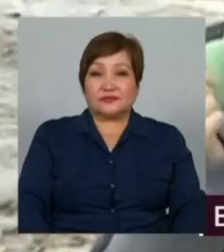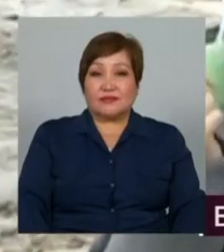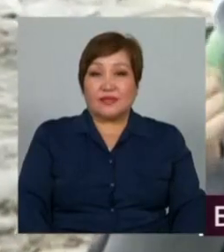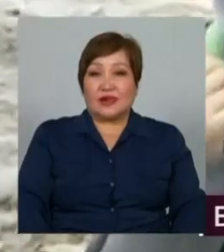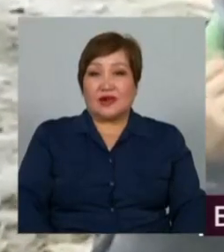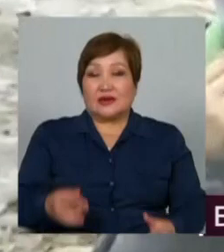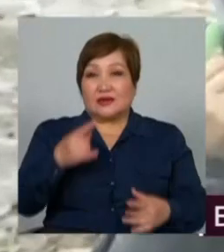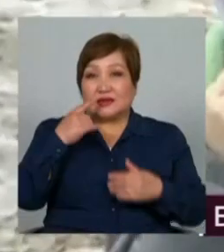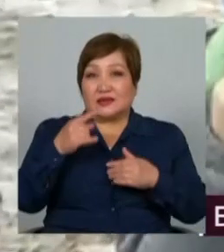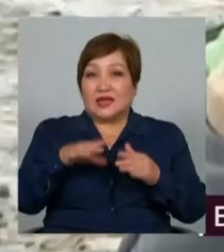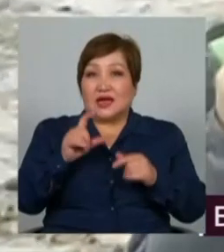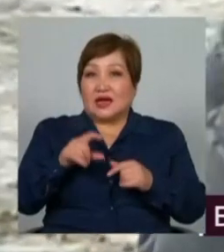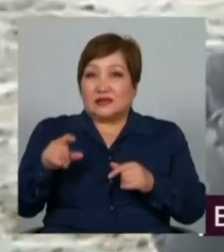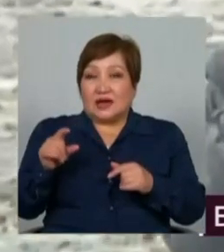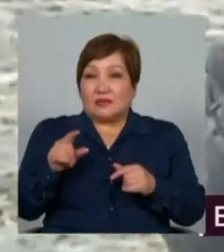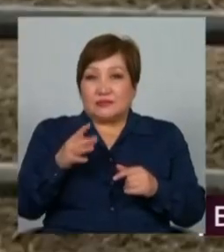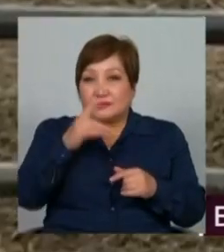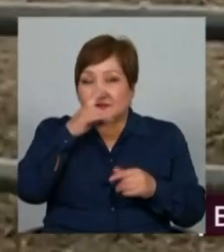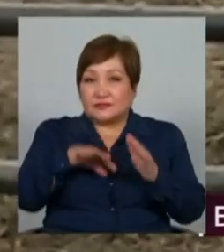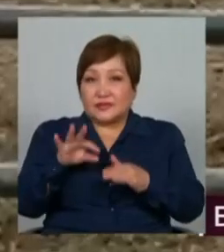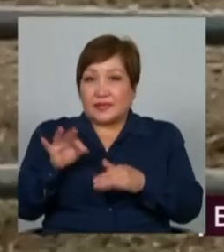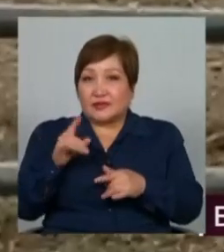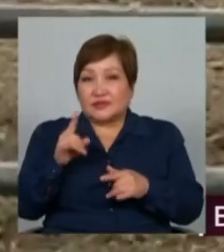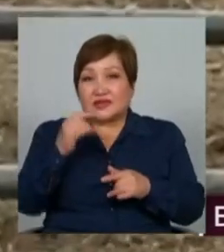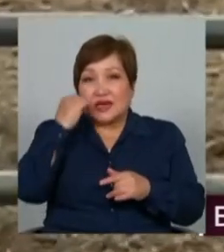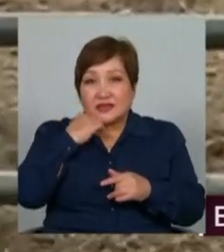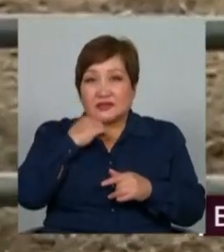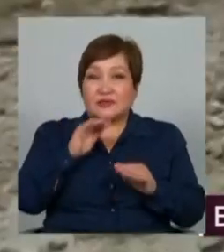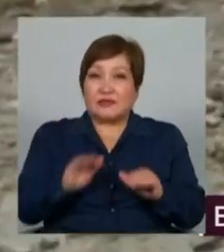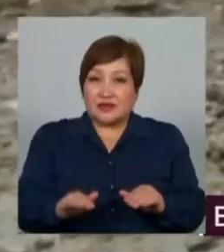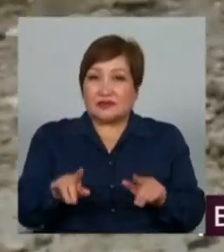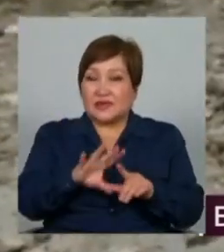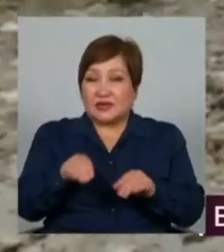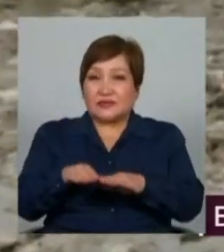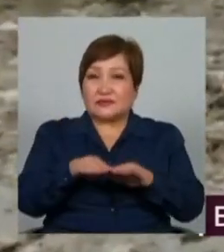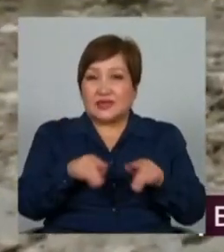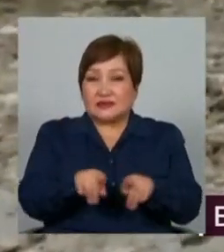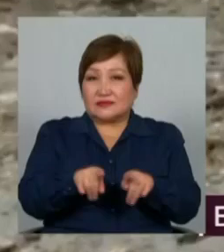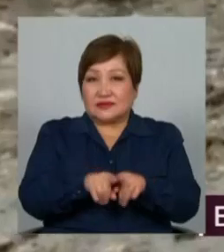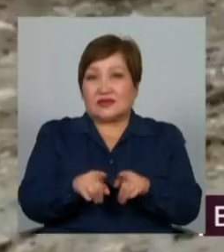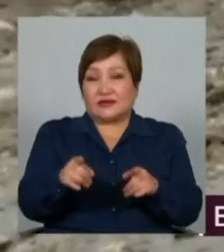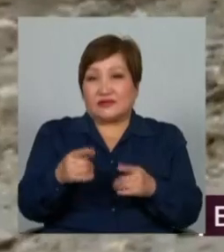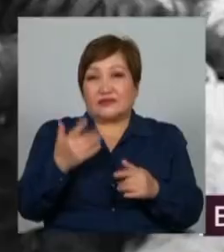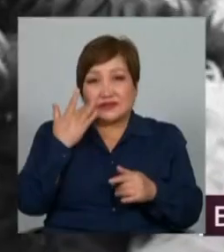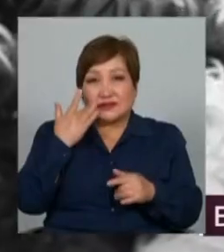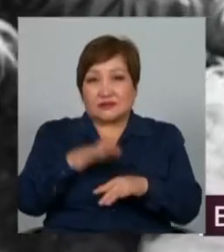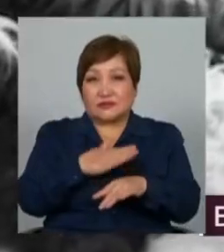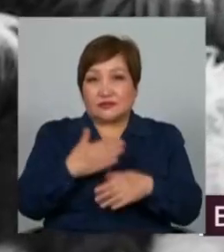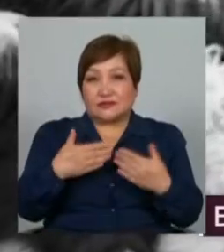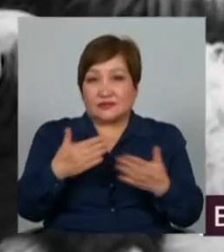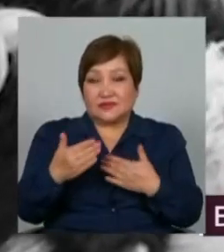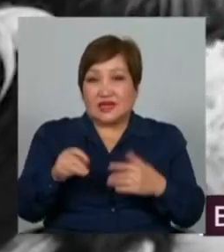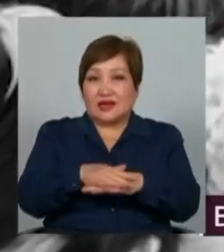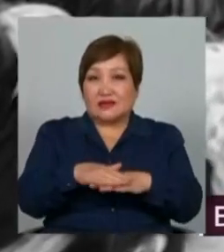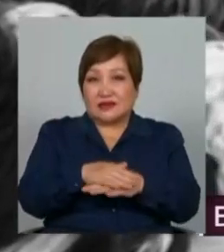Жақан адам талғамайтын, ол малшыма, не жас балама, кәріме, бәріне бірдей ізетін көрсететін. Спортты қойғанда халыққа істеген